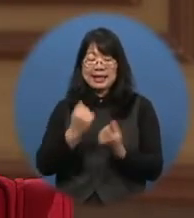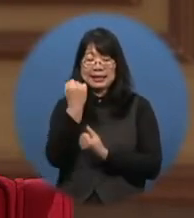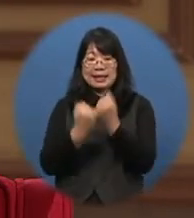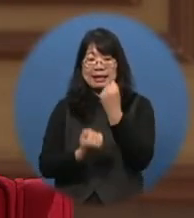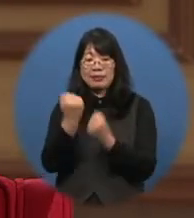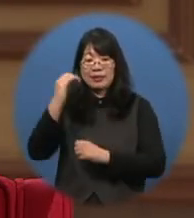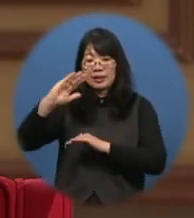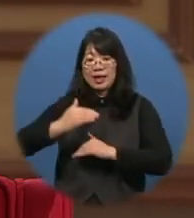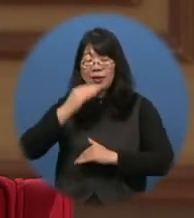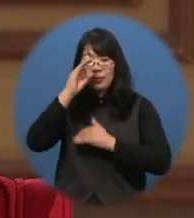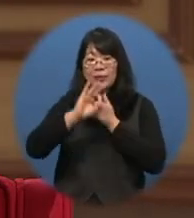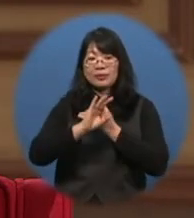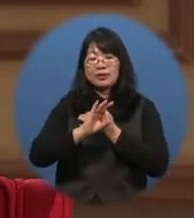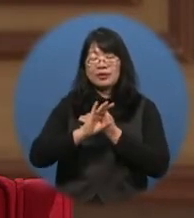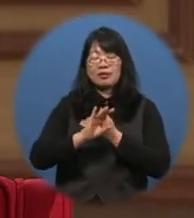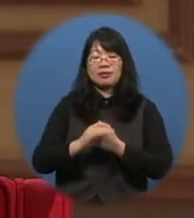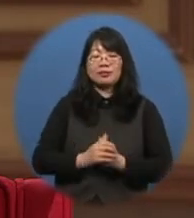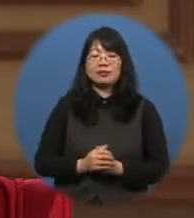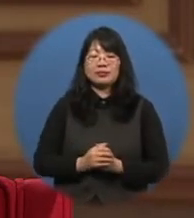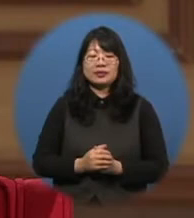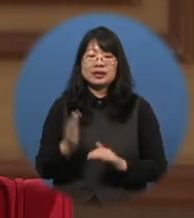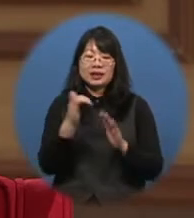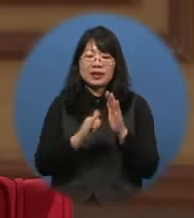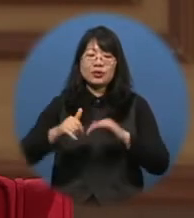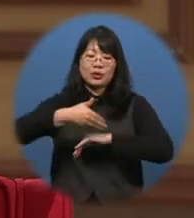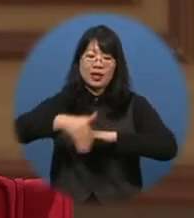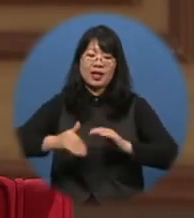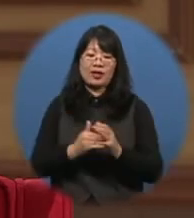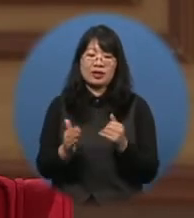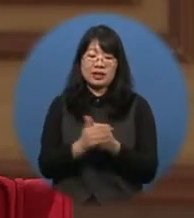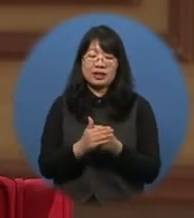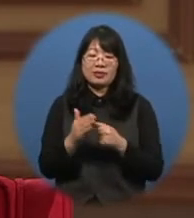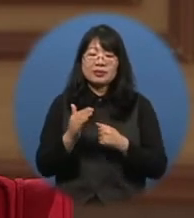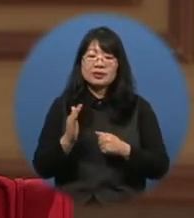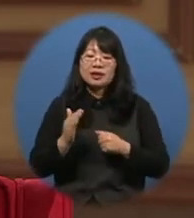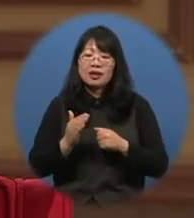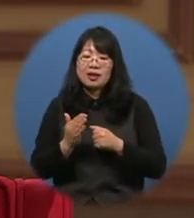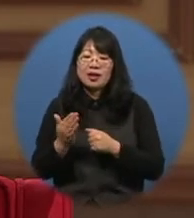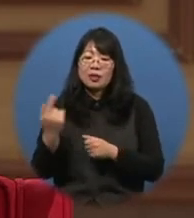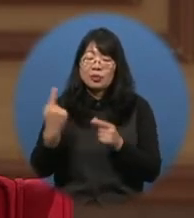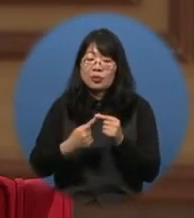캠페인 내용이 가족 계획이었거든요. 그러니까요. 예. 그리고